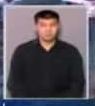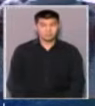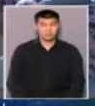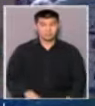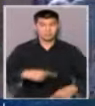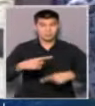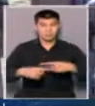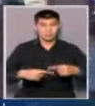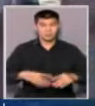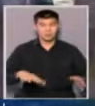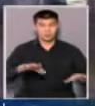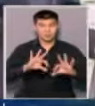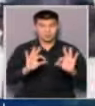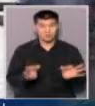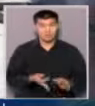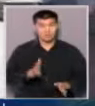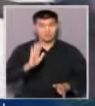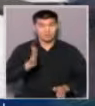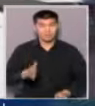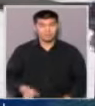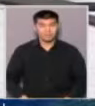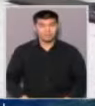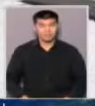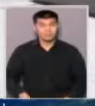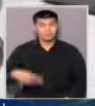Домбырағының белгілеген ұлы тамаша болды.